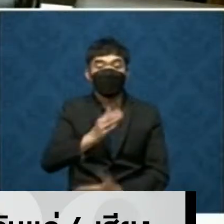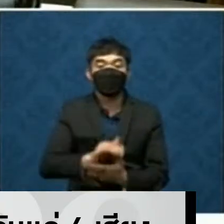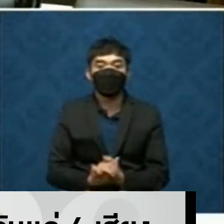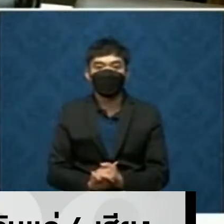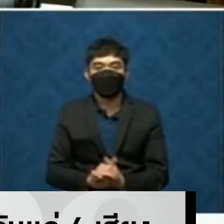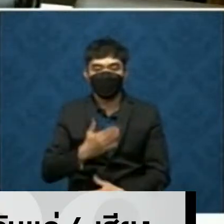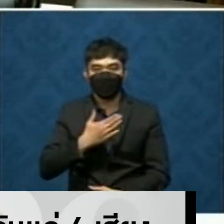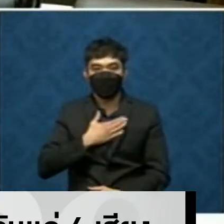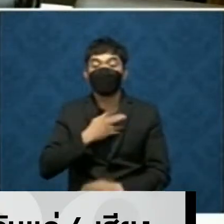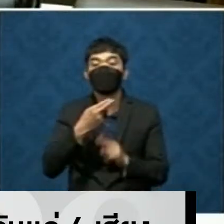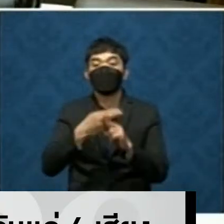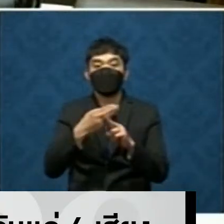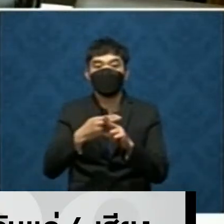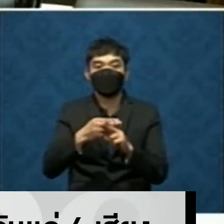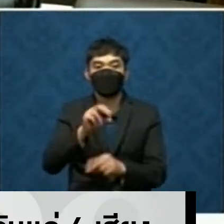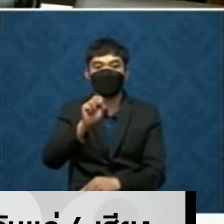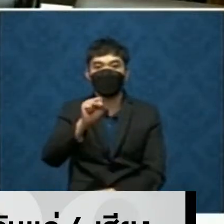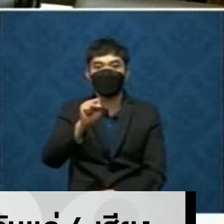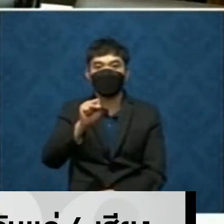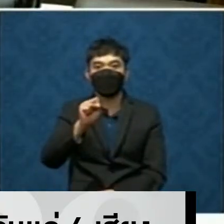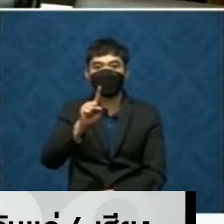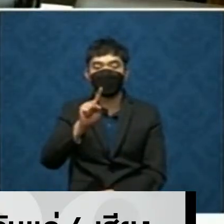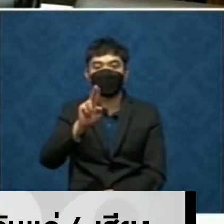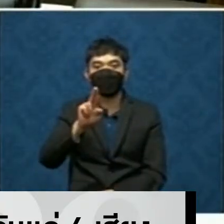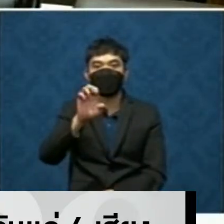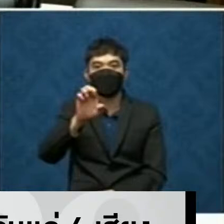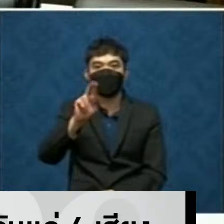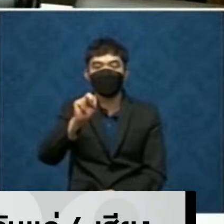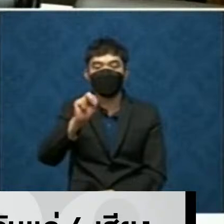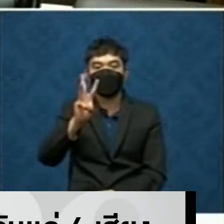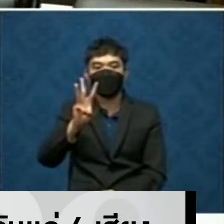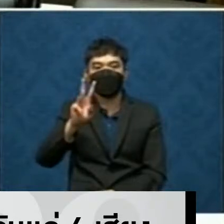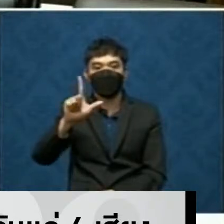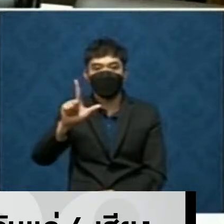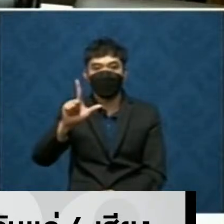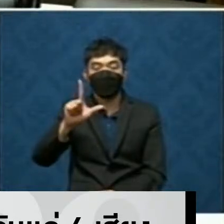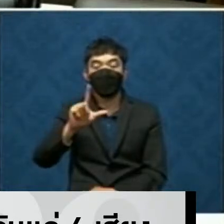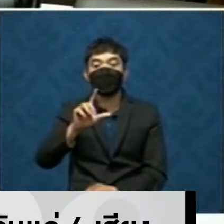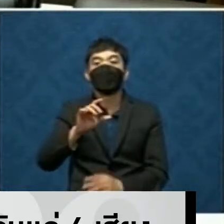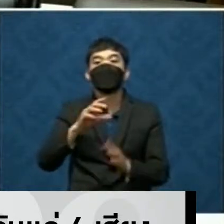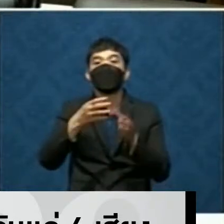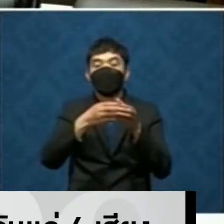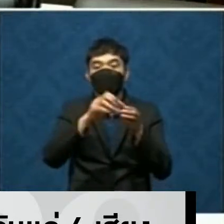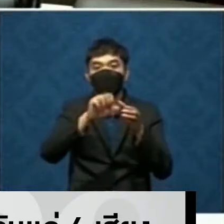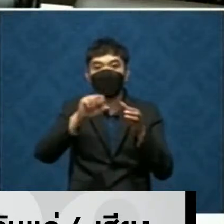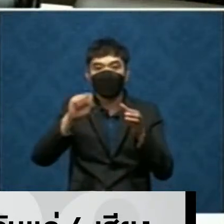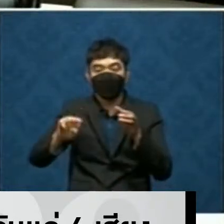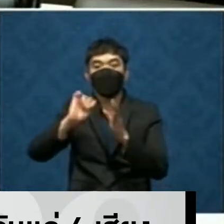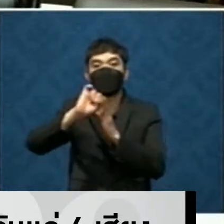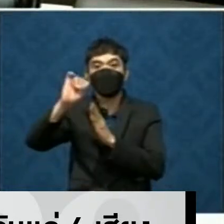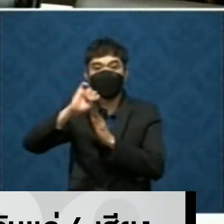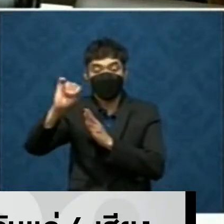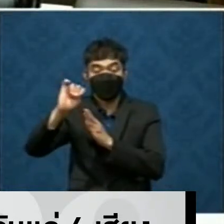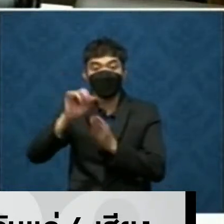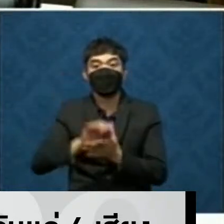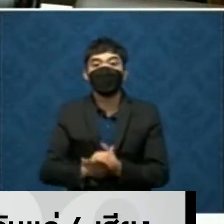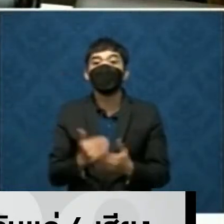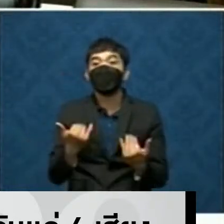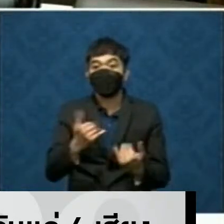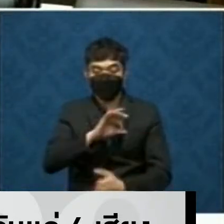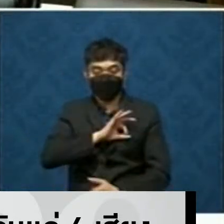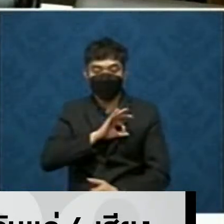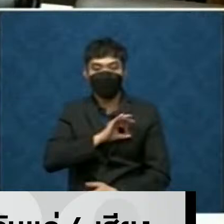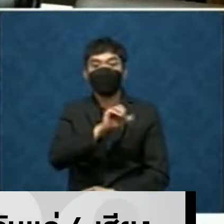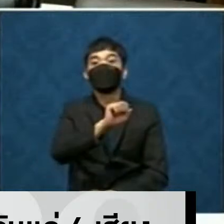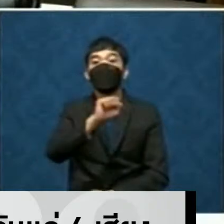ามพูดแทรกคุณชวนขณะกำลังชี้แจงกระบวนการโหวตในวันนี้จนคุณชวนต้องเตือนว่าคุณศรีนวลครับมีมารยาทหน่อยครับเวลาประธานชี้แจงอยู่ห